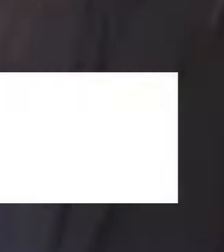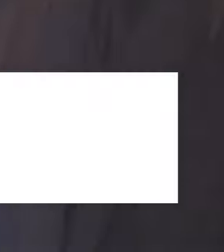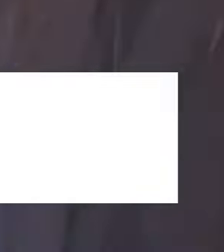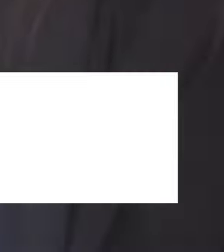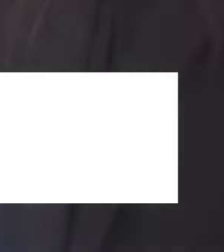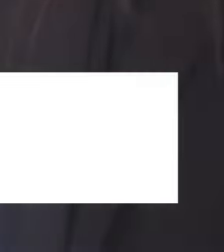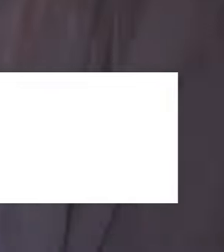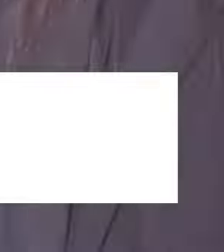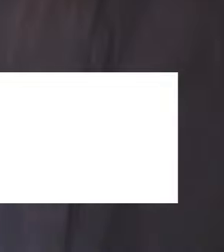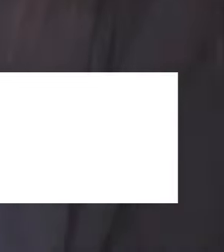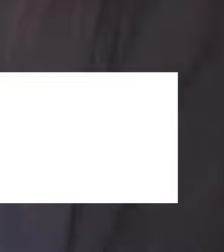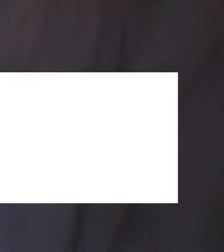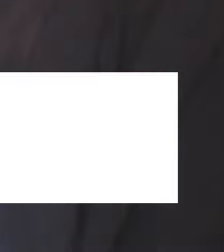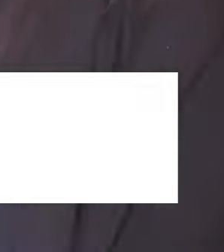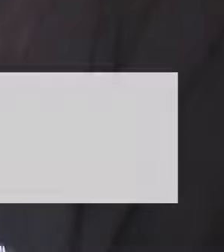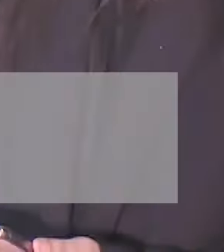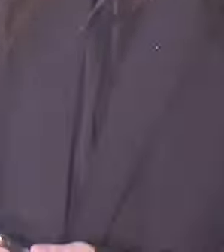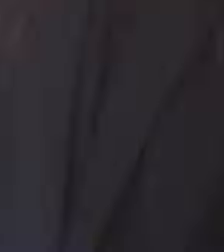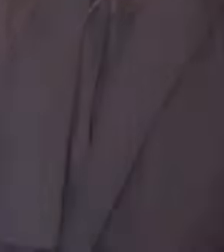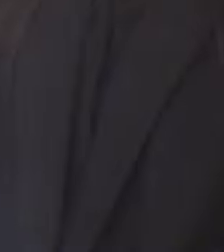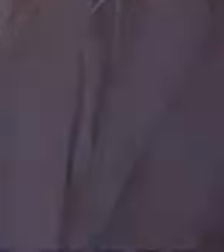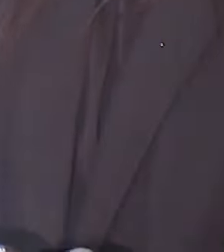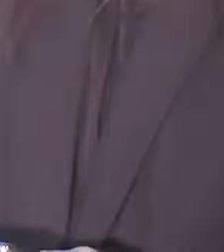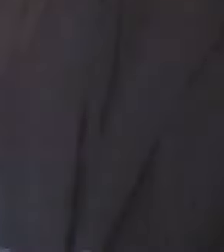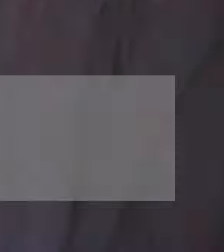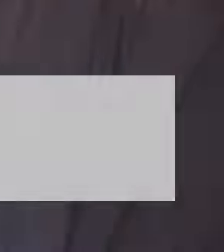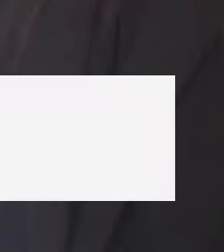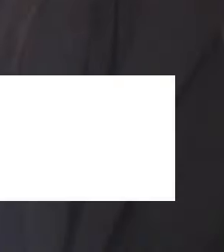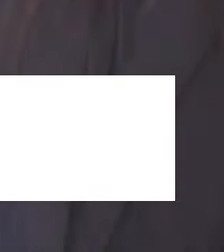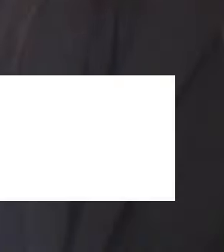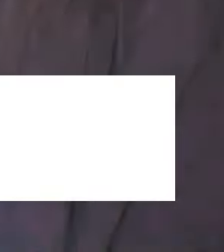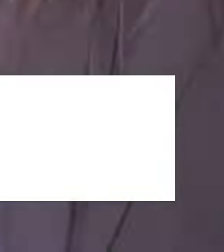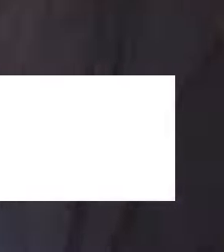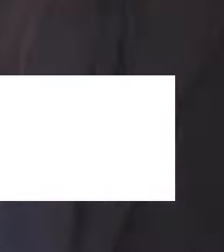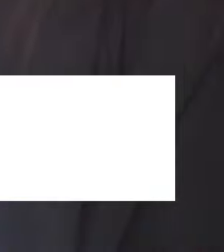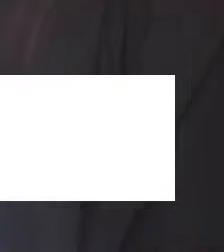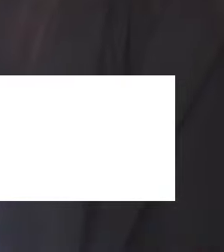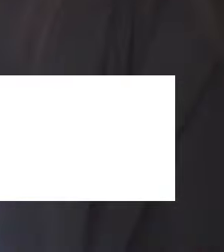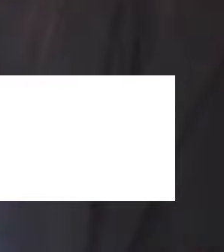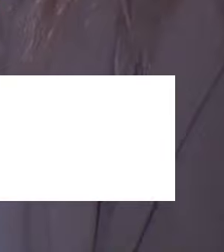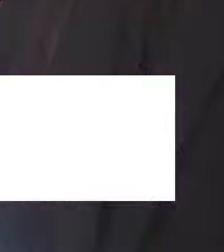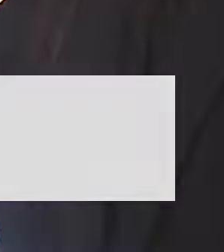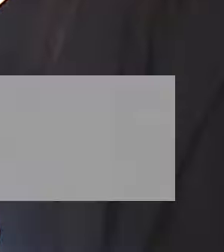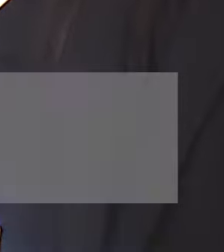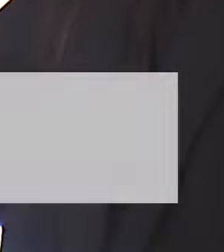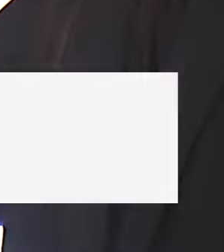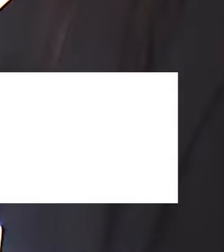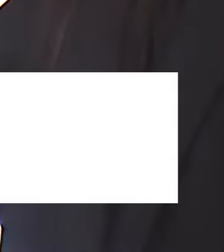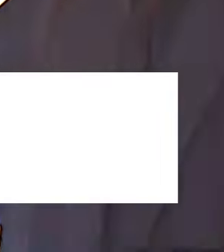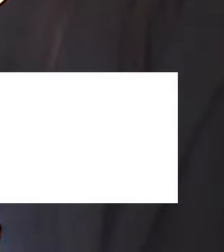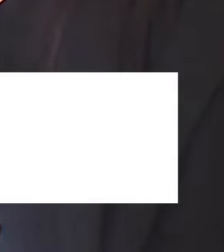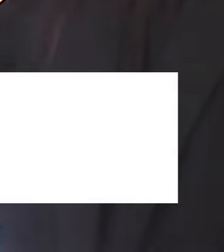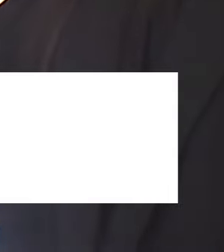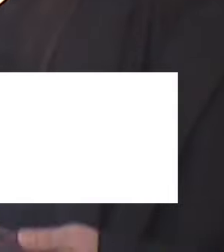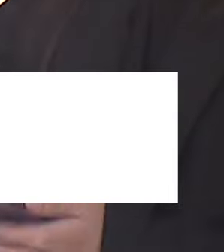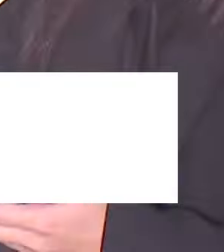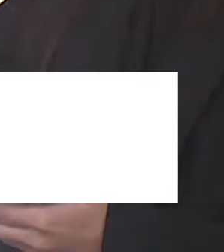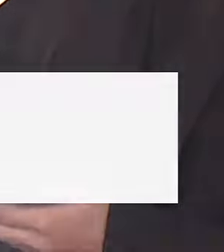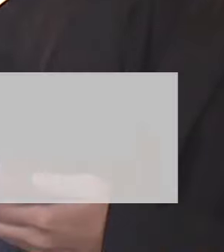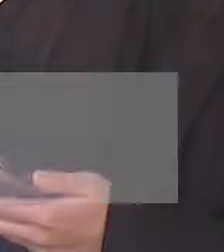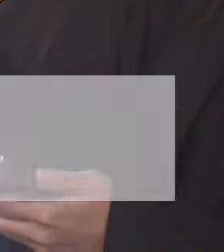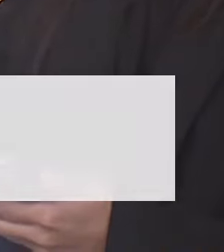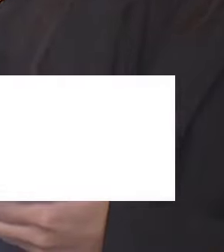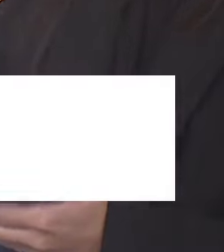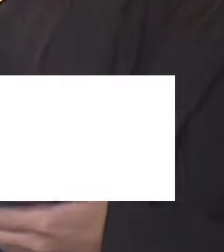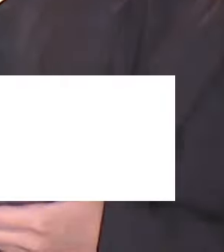이 부분에 대해서 재판에서 성실히 소명하겠습니다. 감사합니다. 금감원 허위 보고했다 이런 혐의도 있는데 이거에 대해서 저는 그거에 대해서 아는 바가